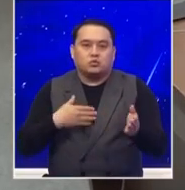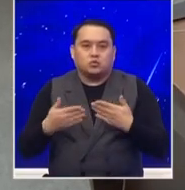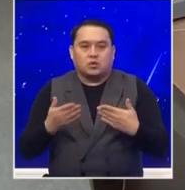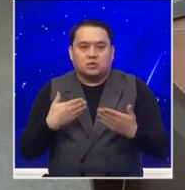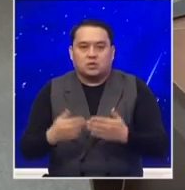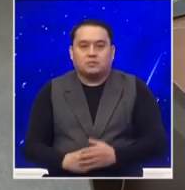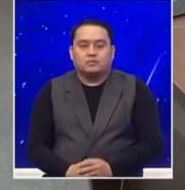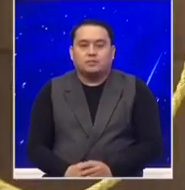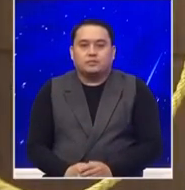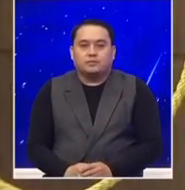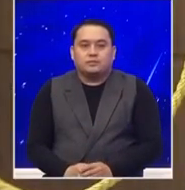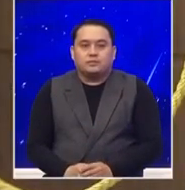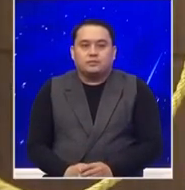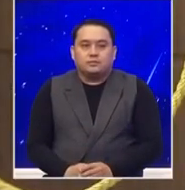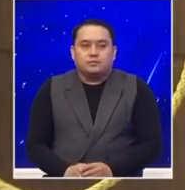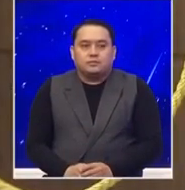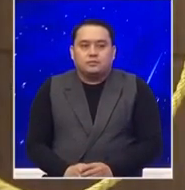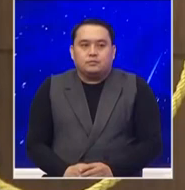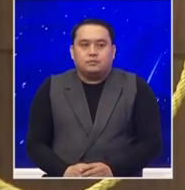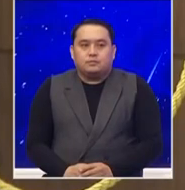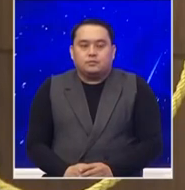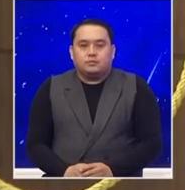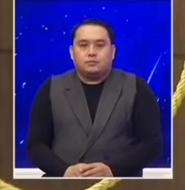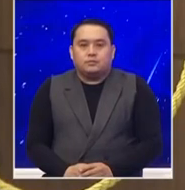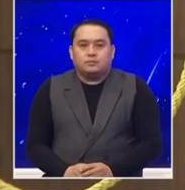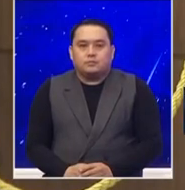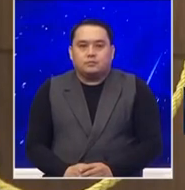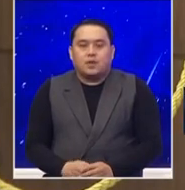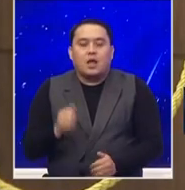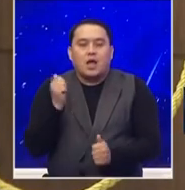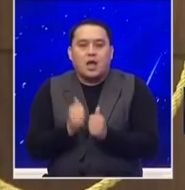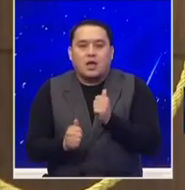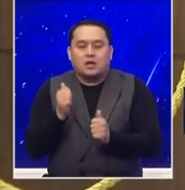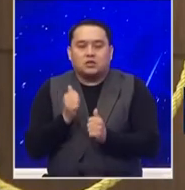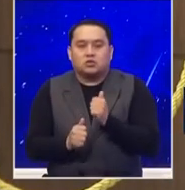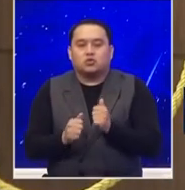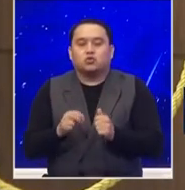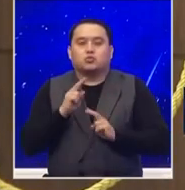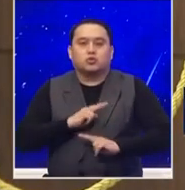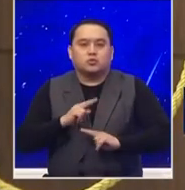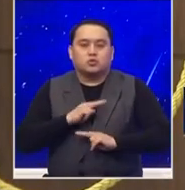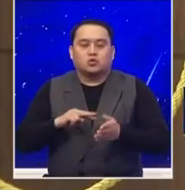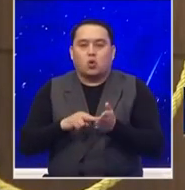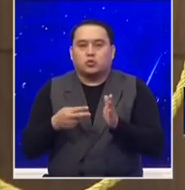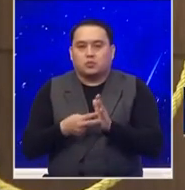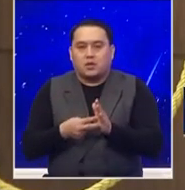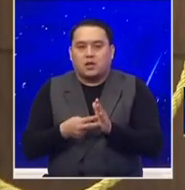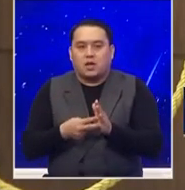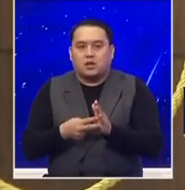талқыланды. Жұмысымызды жоспарлаған кезде әрбір саланың қайсы енді қалай айтсам